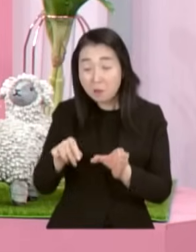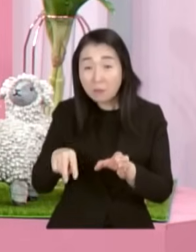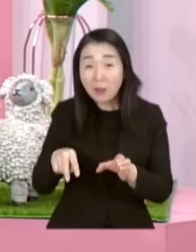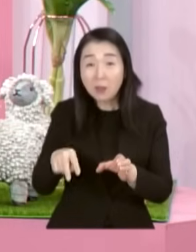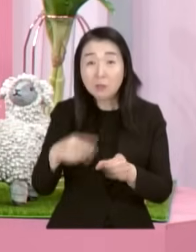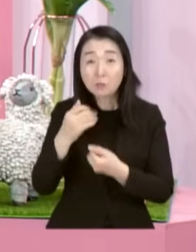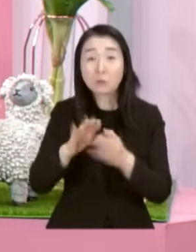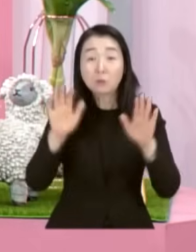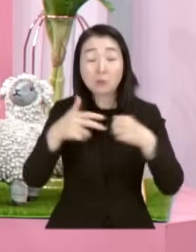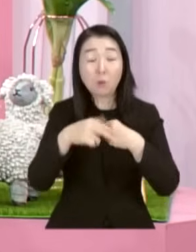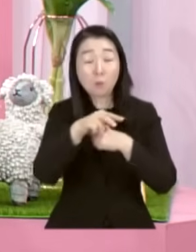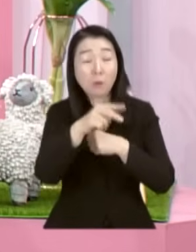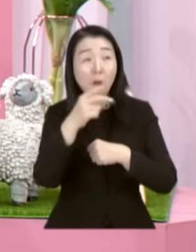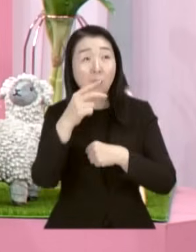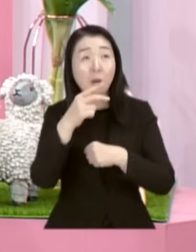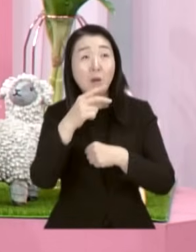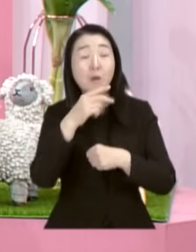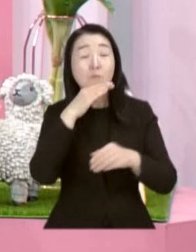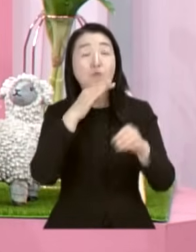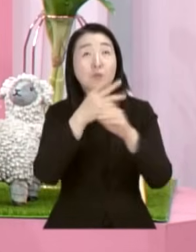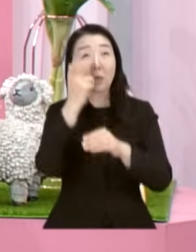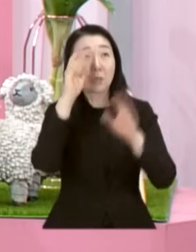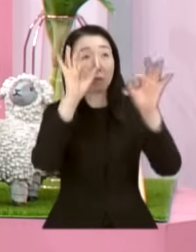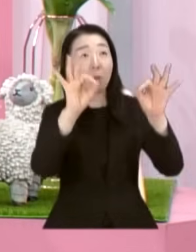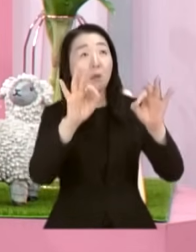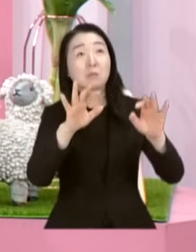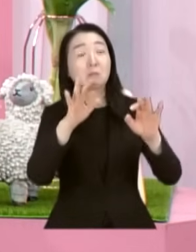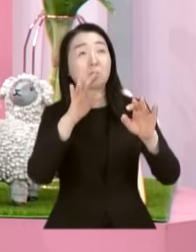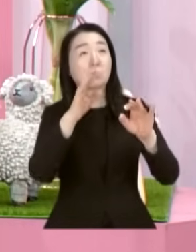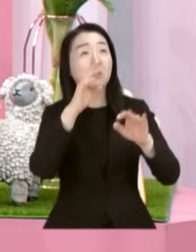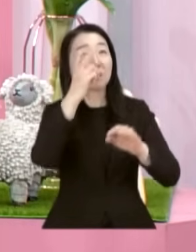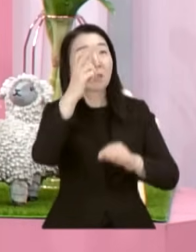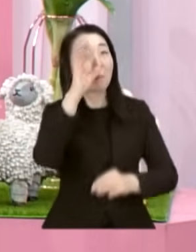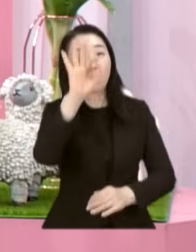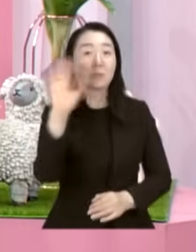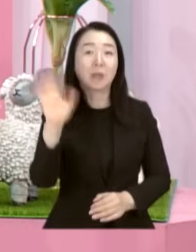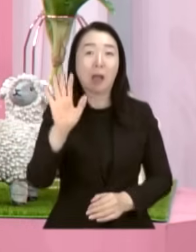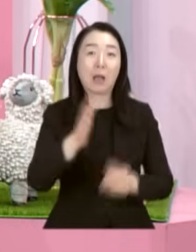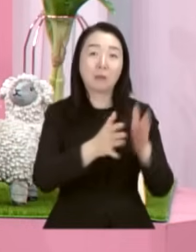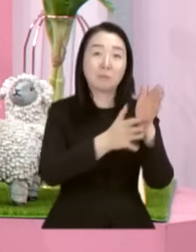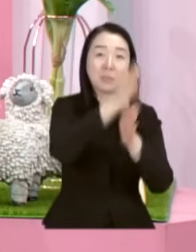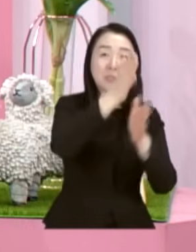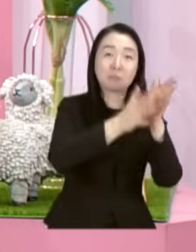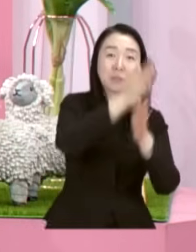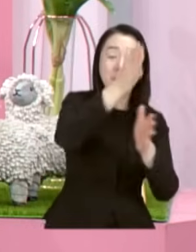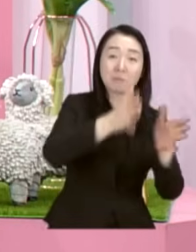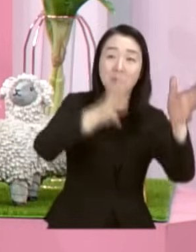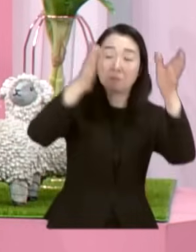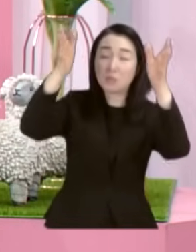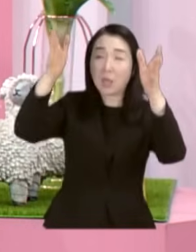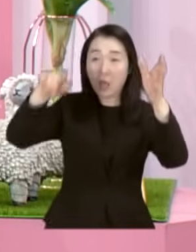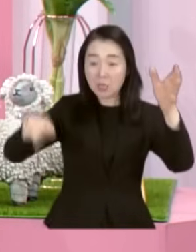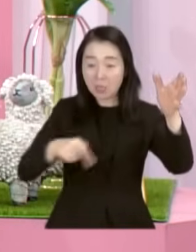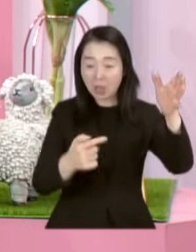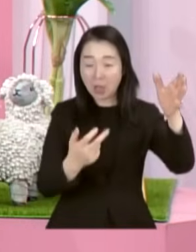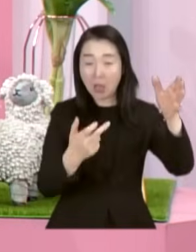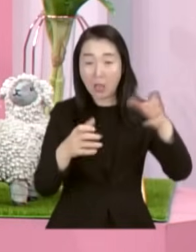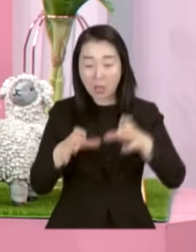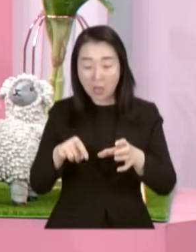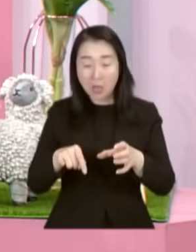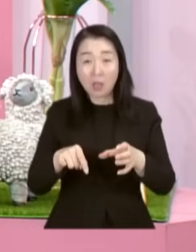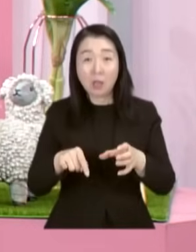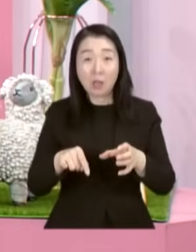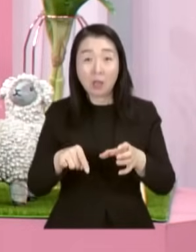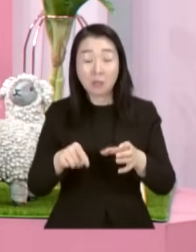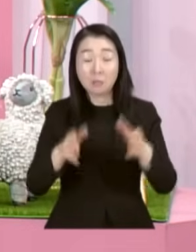보면 북한산이 쫙 보였는데 산이 하나도 안 보여. 그 빌딩 어마어마하게 가쳤군요. 빌딩 수 빌딩 사회에